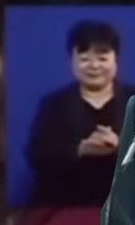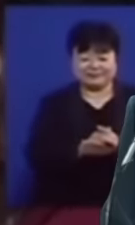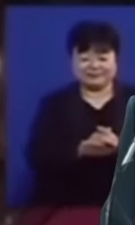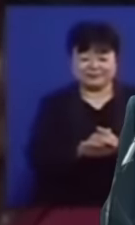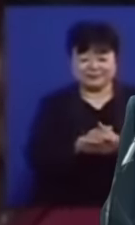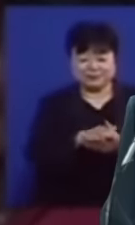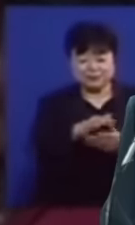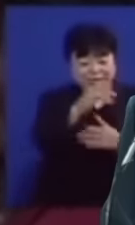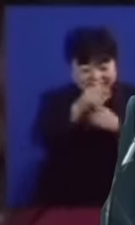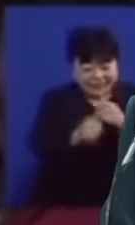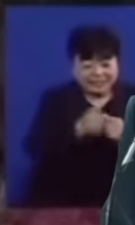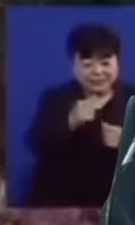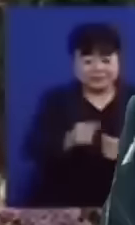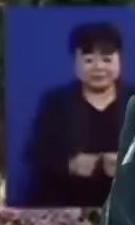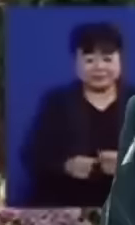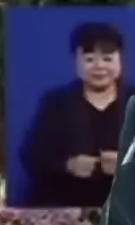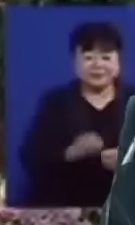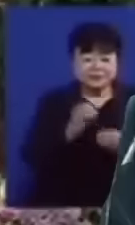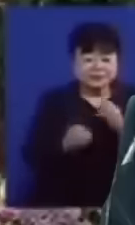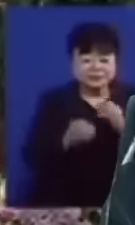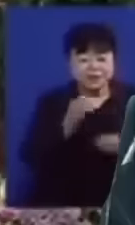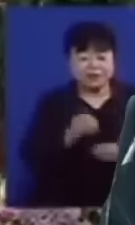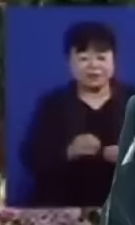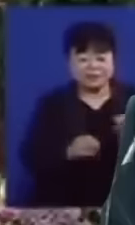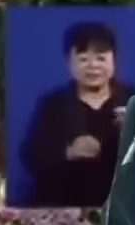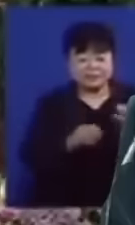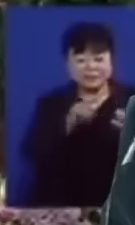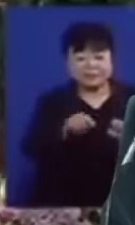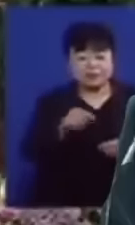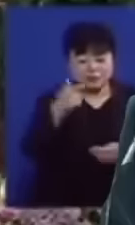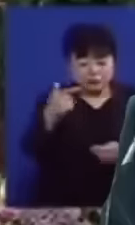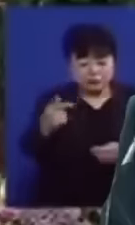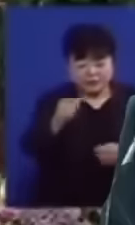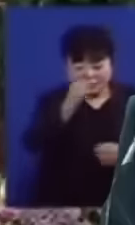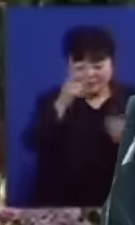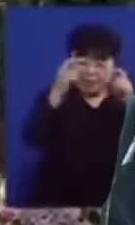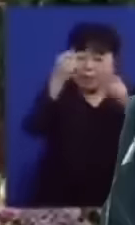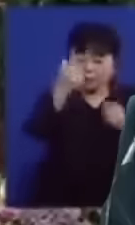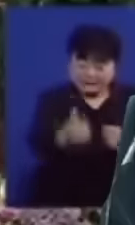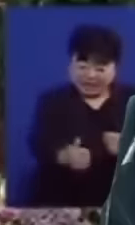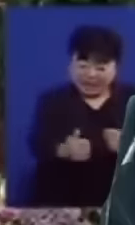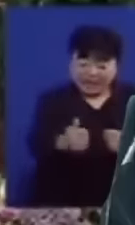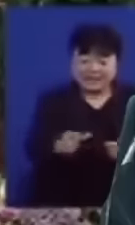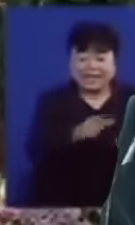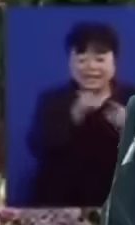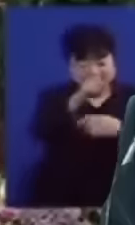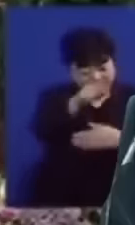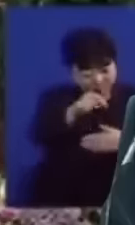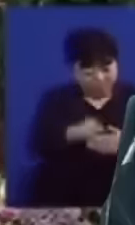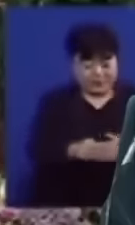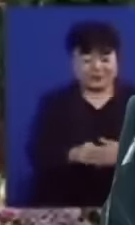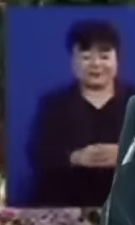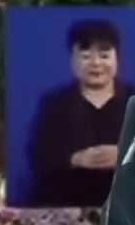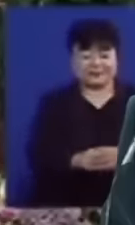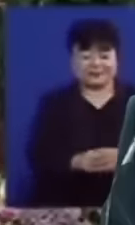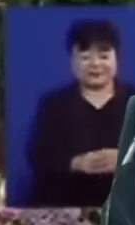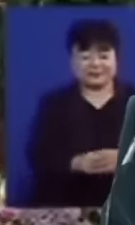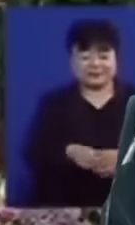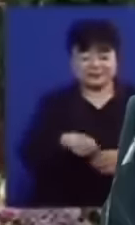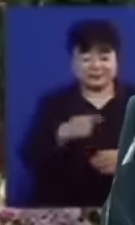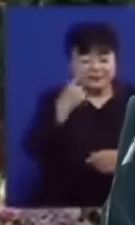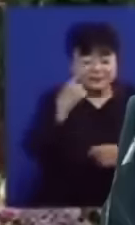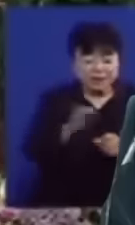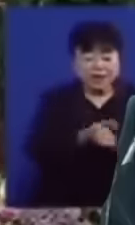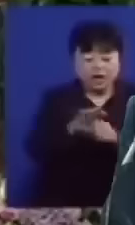우리 하나님은 시편 23편 1절로 6절에 선한 목자로서 내 삶을 자비와